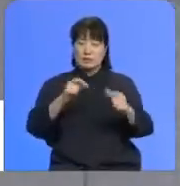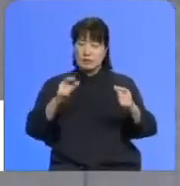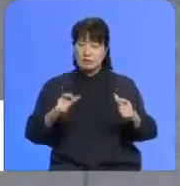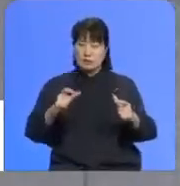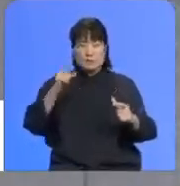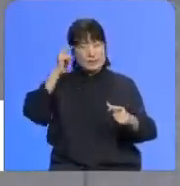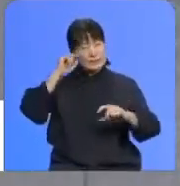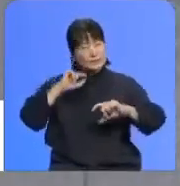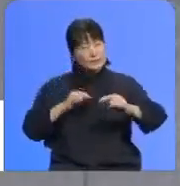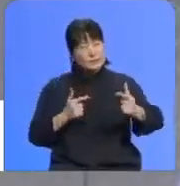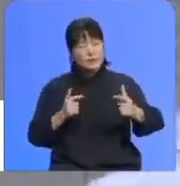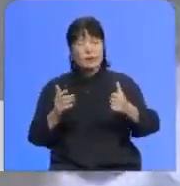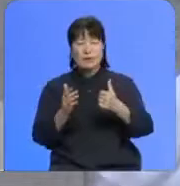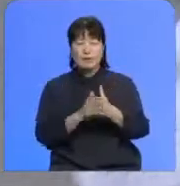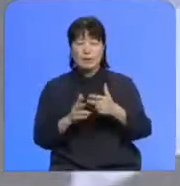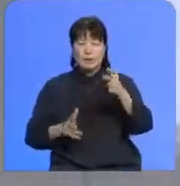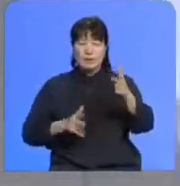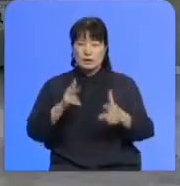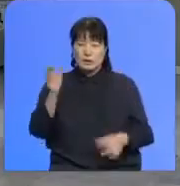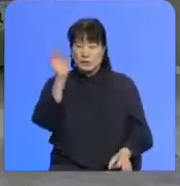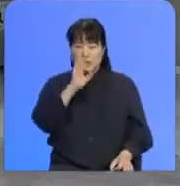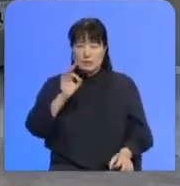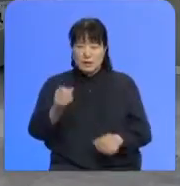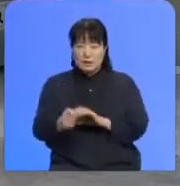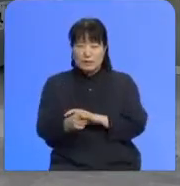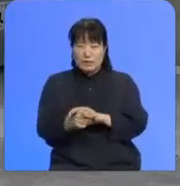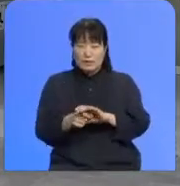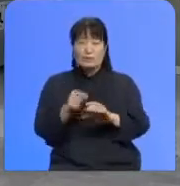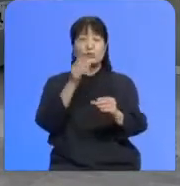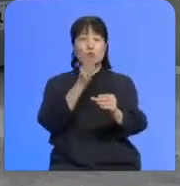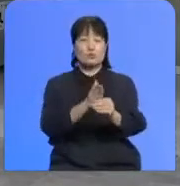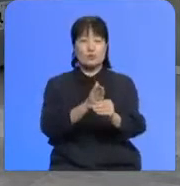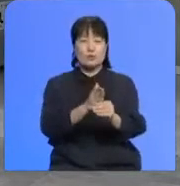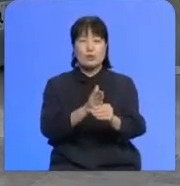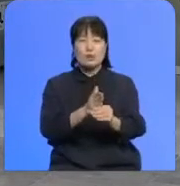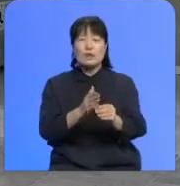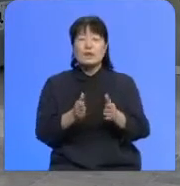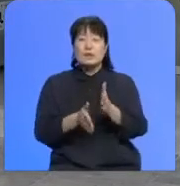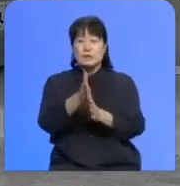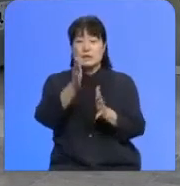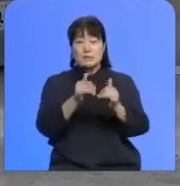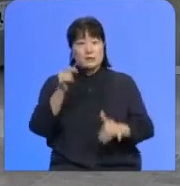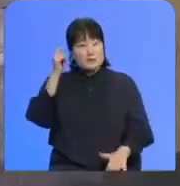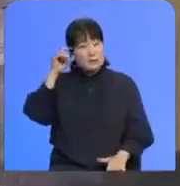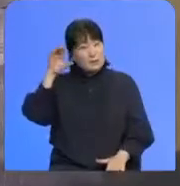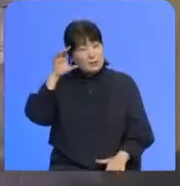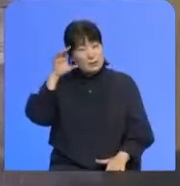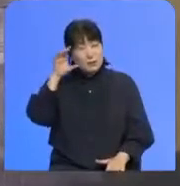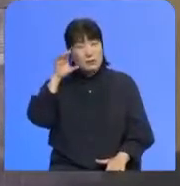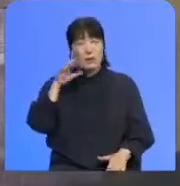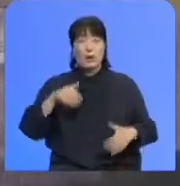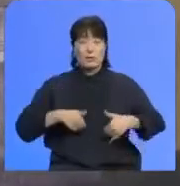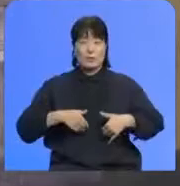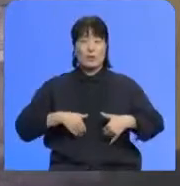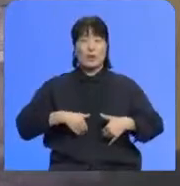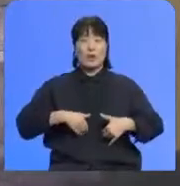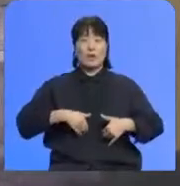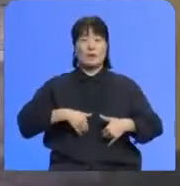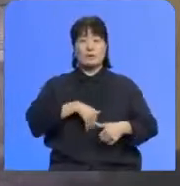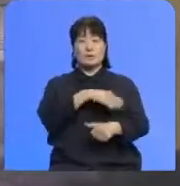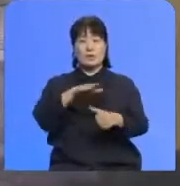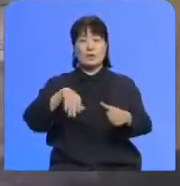반발을 우려해 사업 발굴에 소극적입니다. 이 때문에 시민의 의견을 반영할 수 있는 창구가 필요하다는 의견이